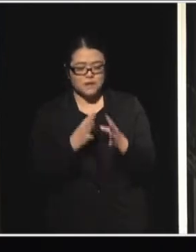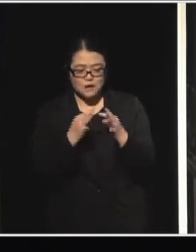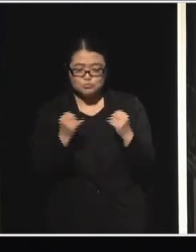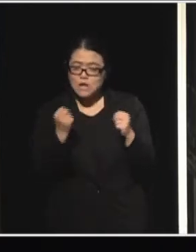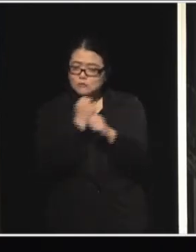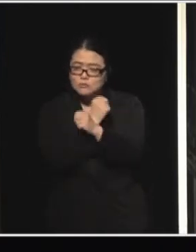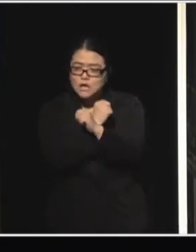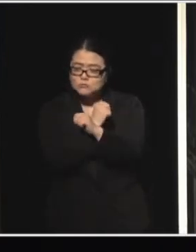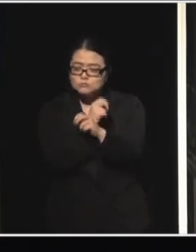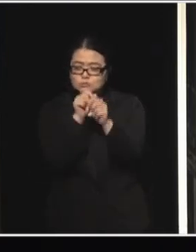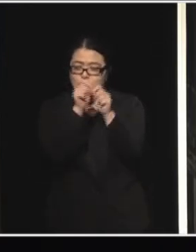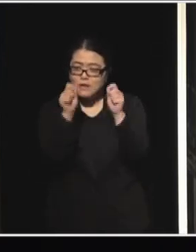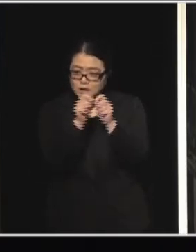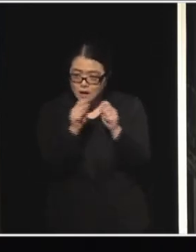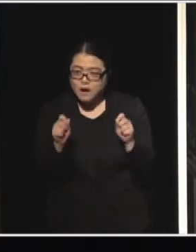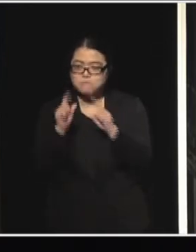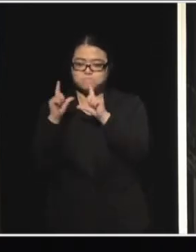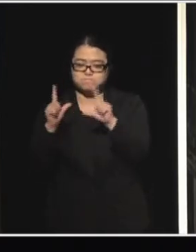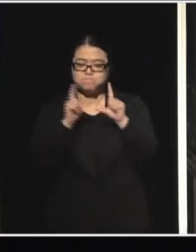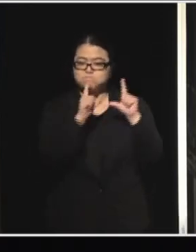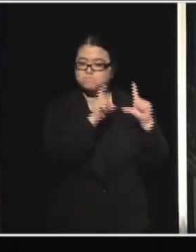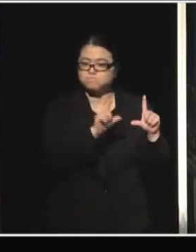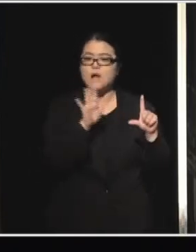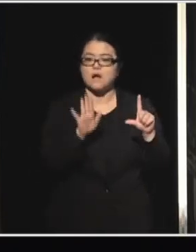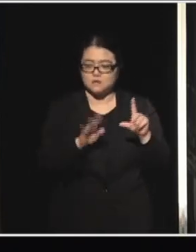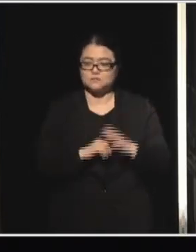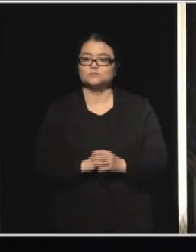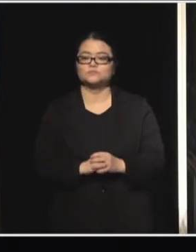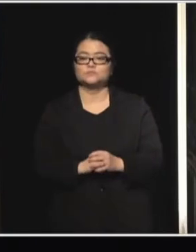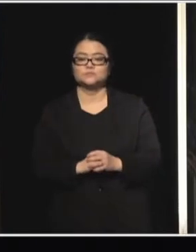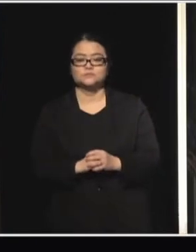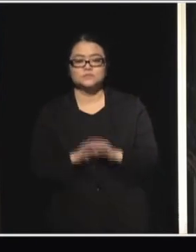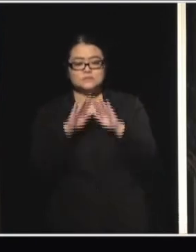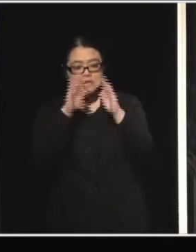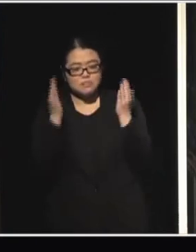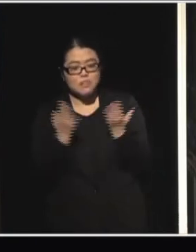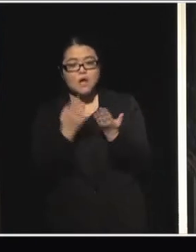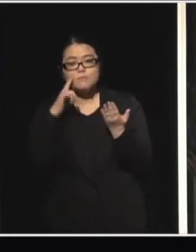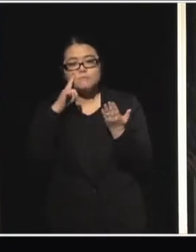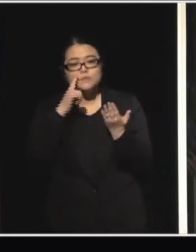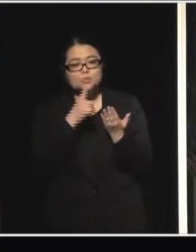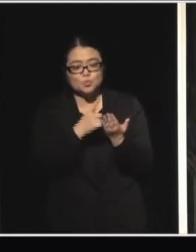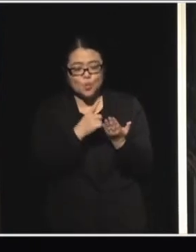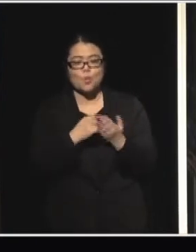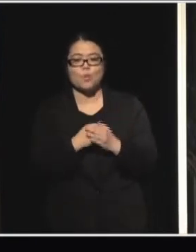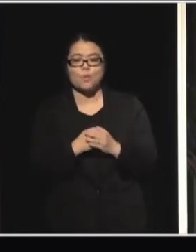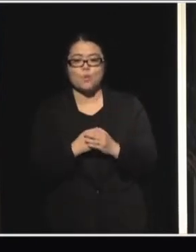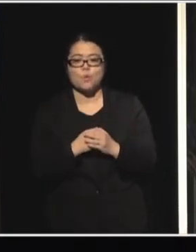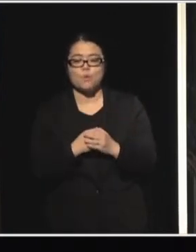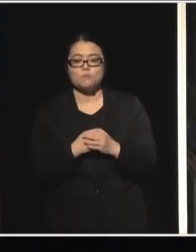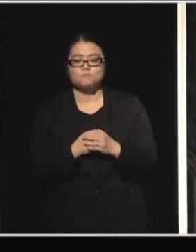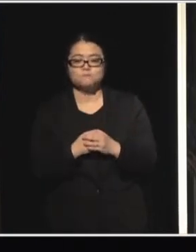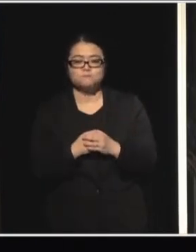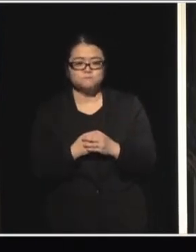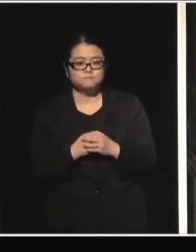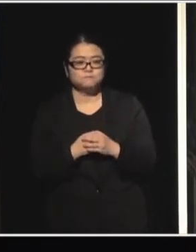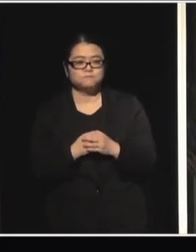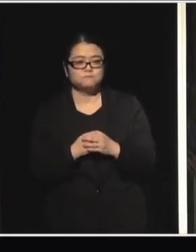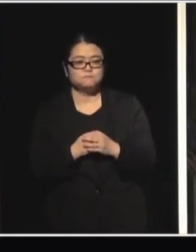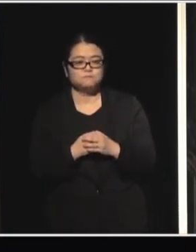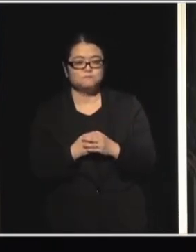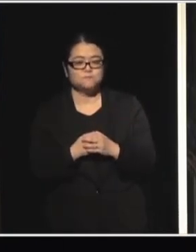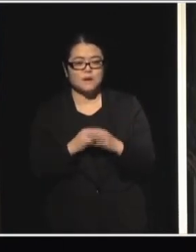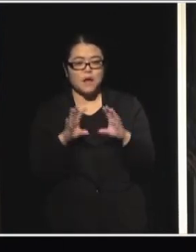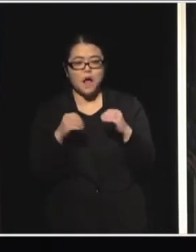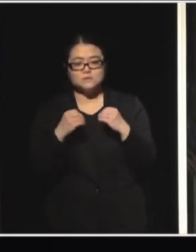ですね発表になっています全体的に言いますとですねがん患者さんの新型こんな幹線